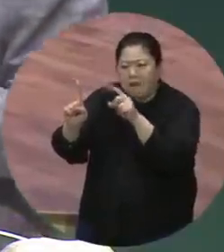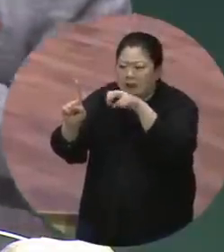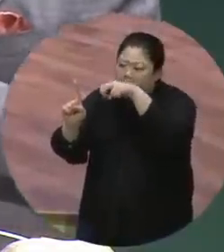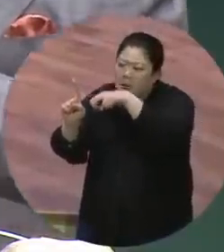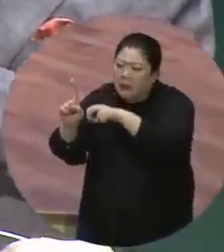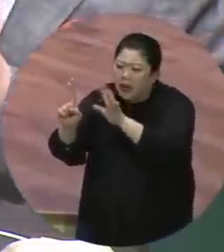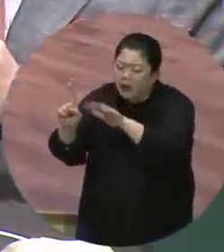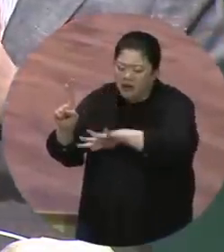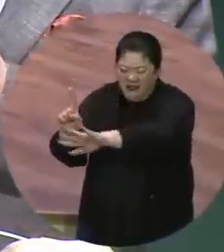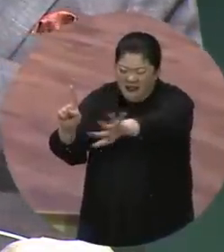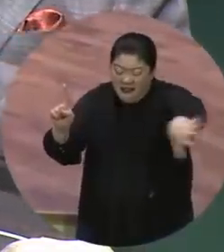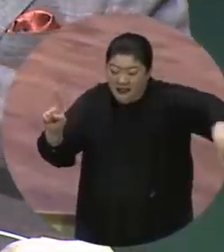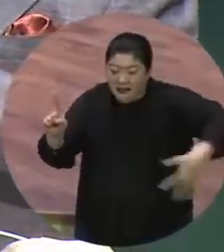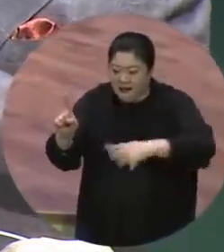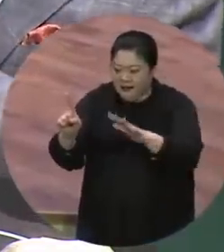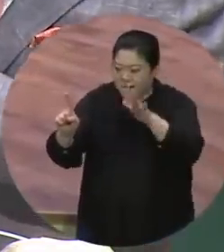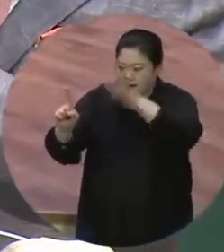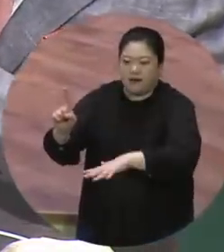입.